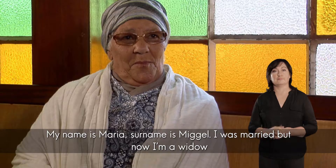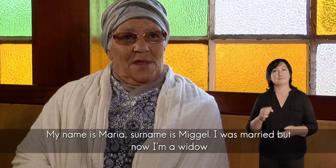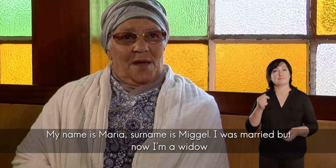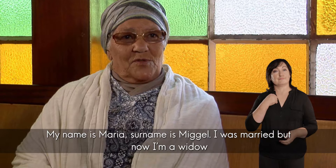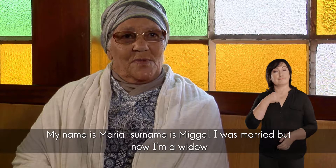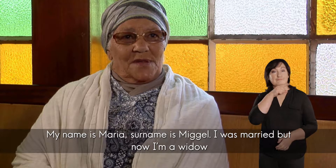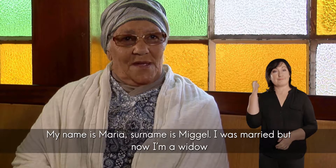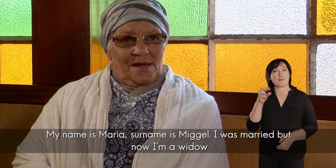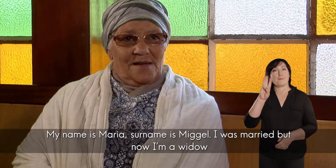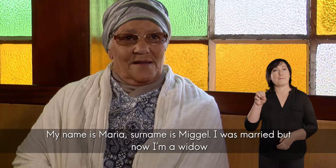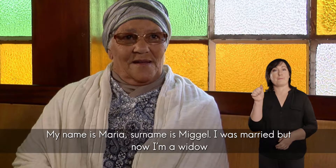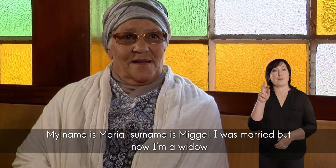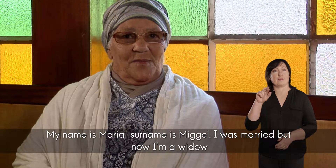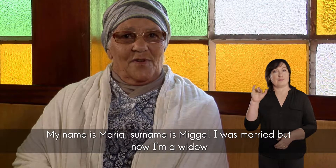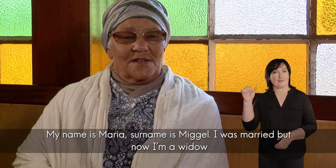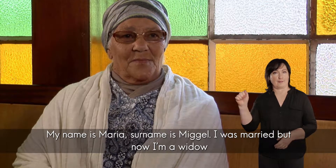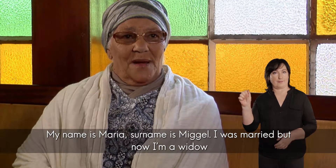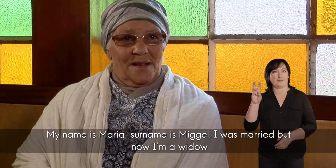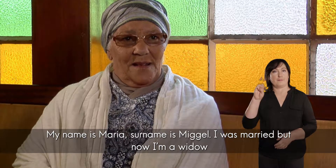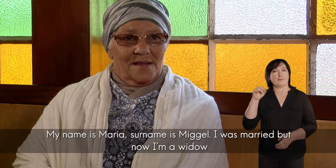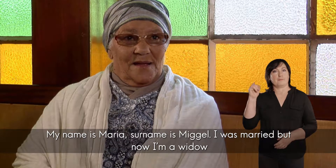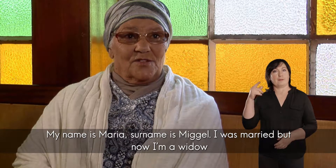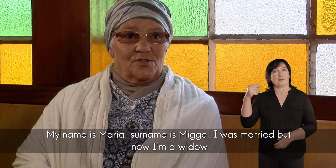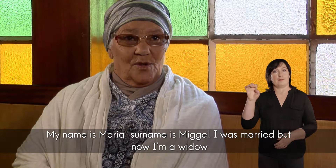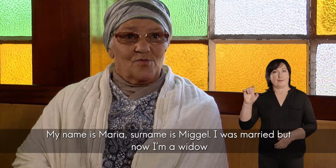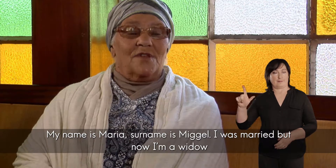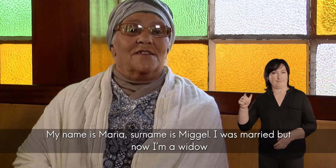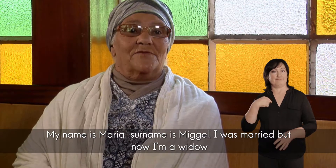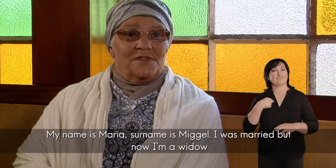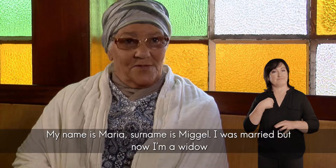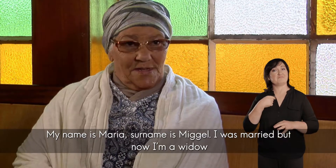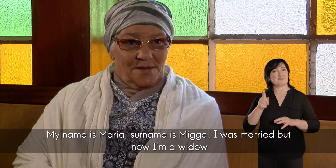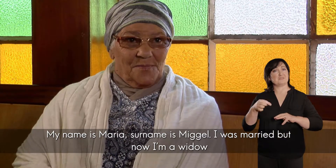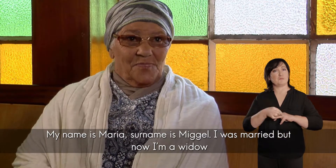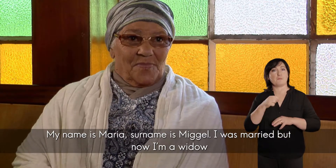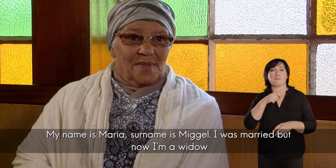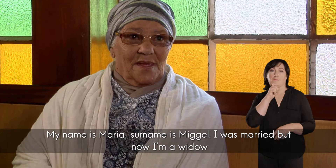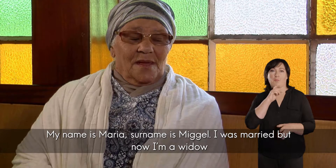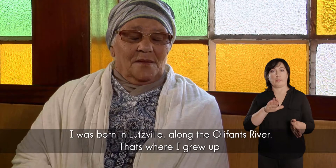My naam is Maria, en my vand is Michil, ek is getrouwd en ek is een wedewie.